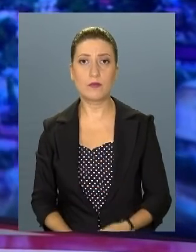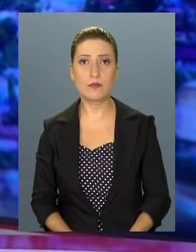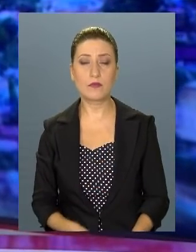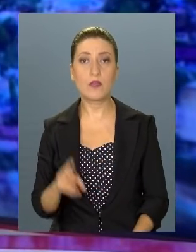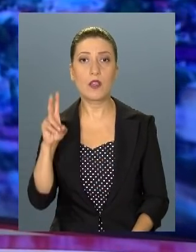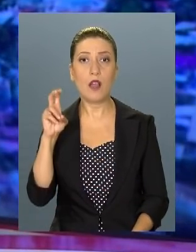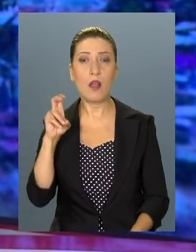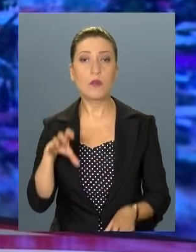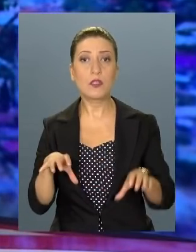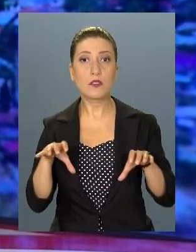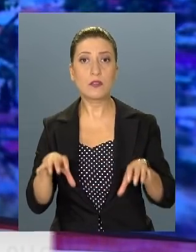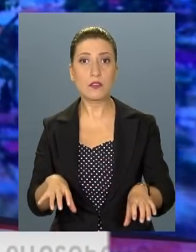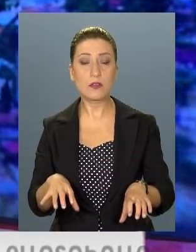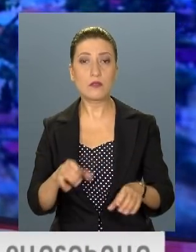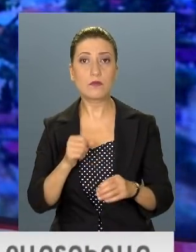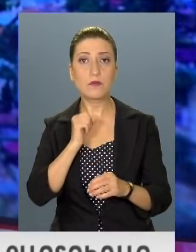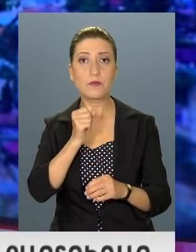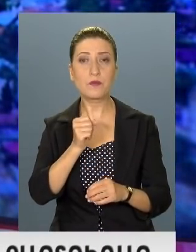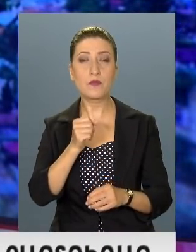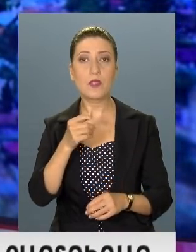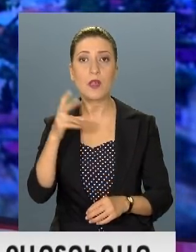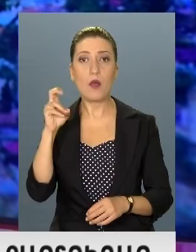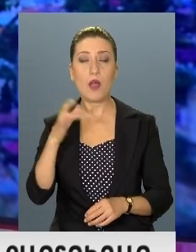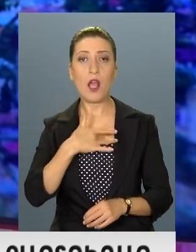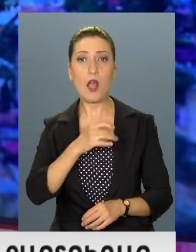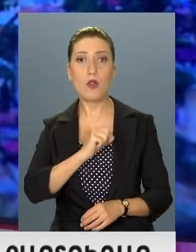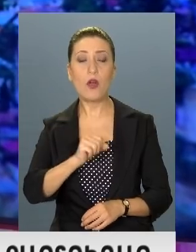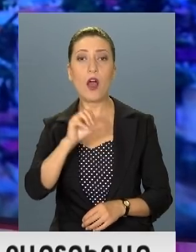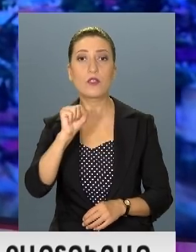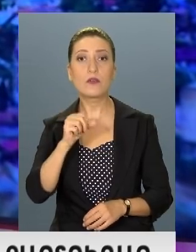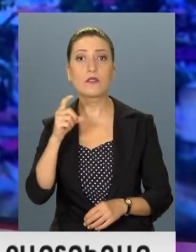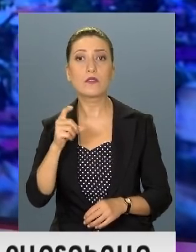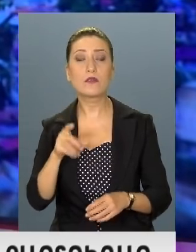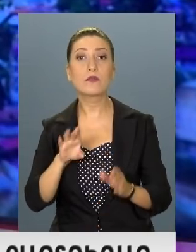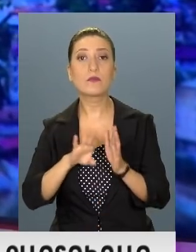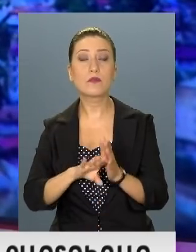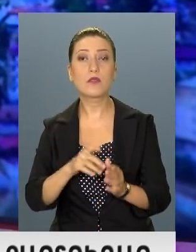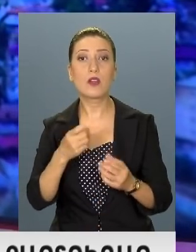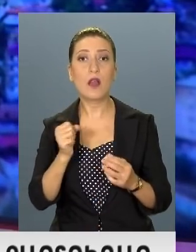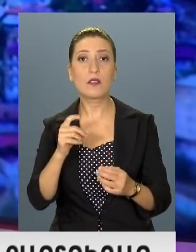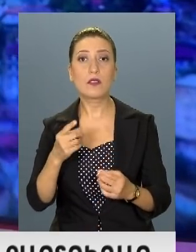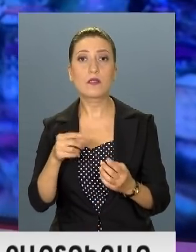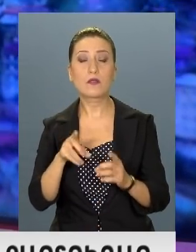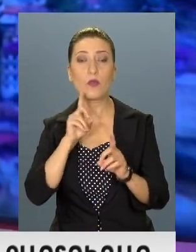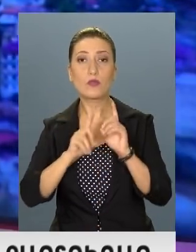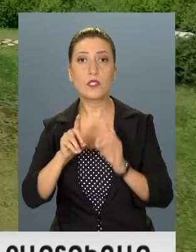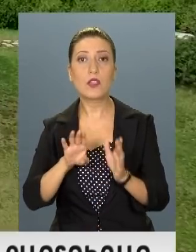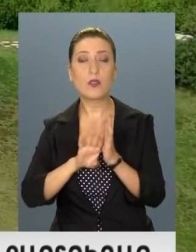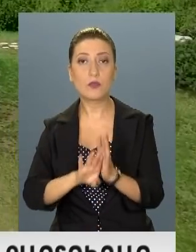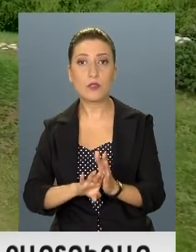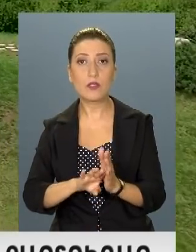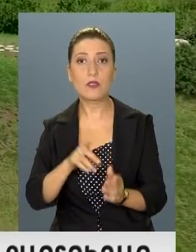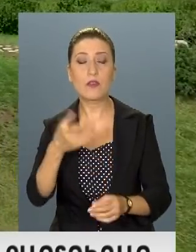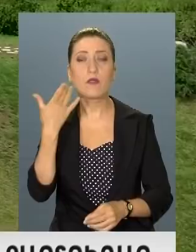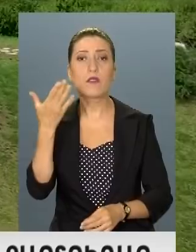Արցախի նախագահի հրամանագրով Արցախի հերոս Արշավիր Ղարամյանը նշանակվել է անտանգության խորհրդի քարտուղար։ Ղարամյանը Արցախի նախագահի